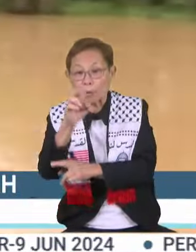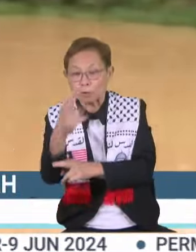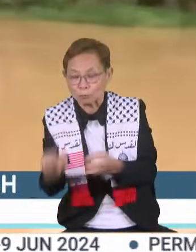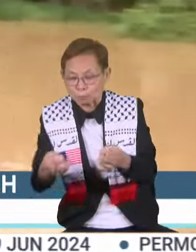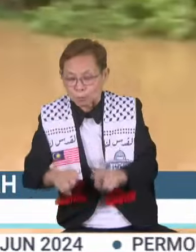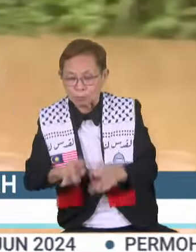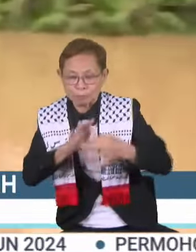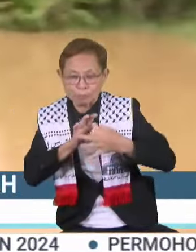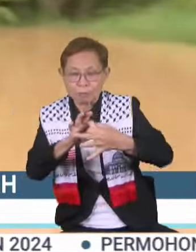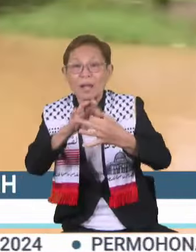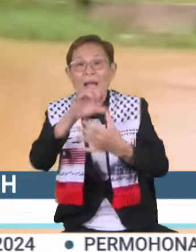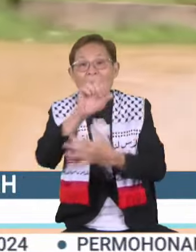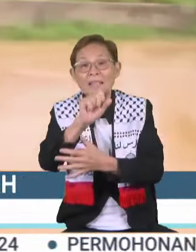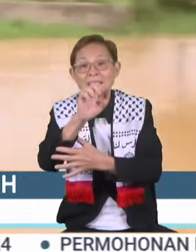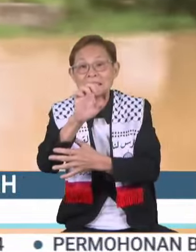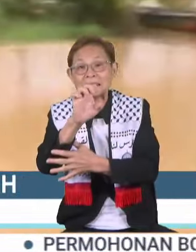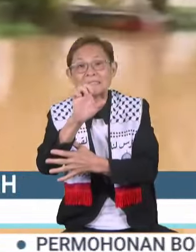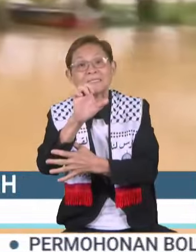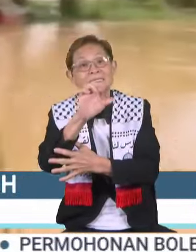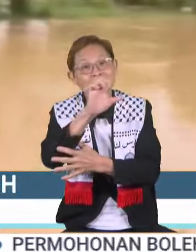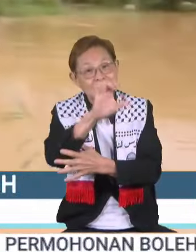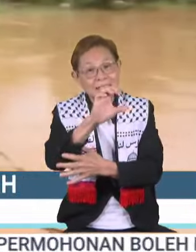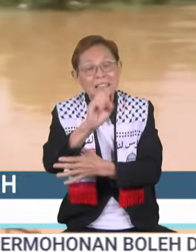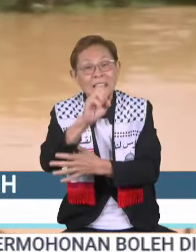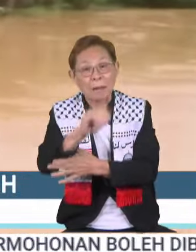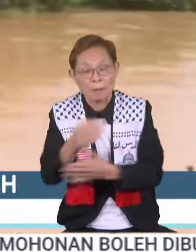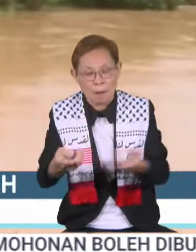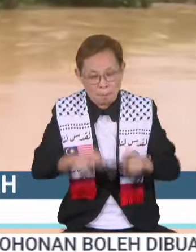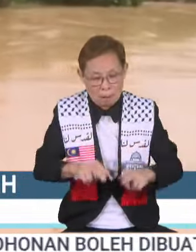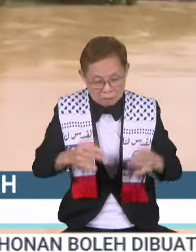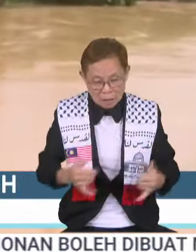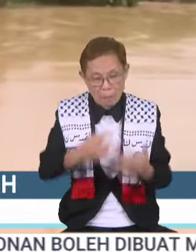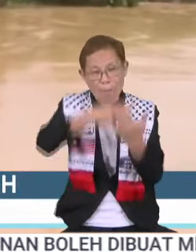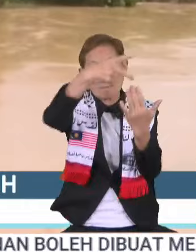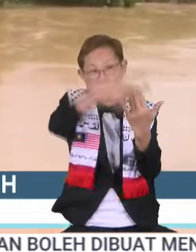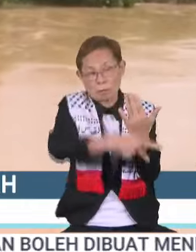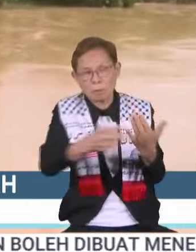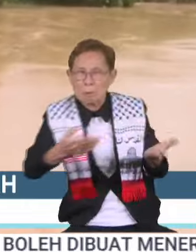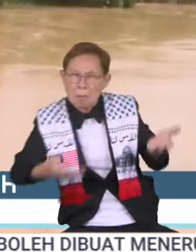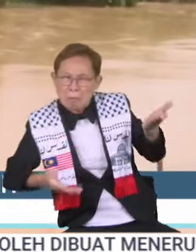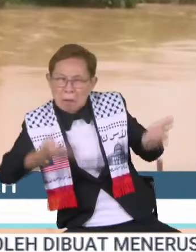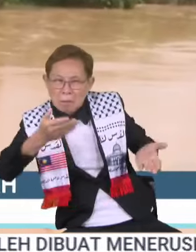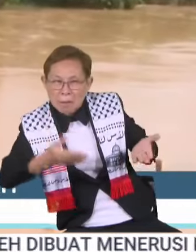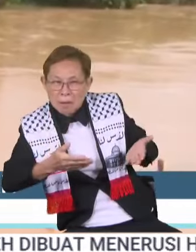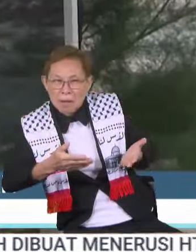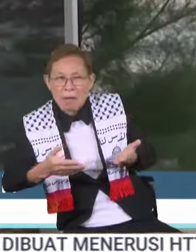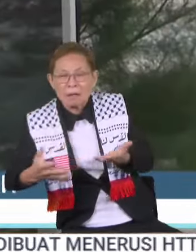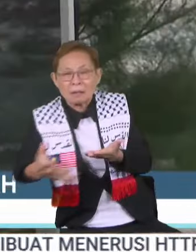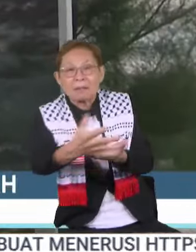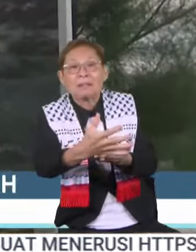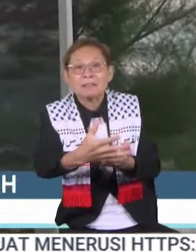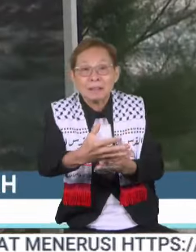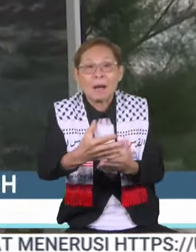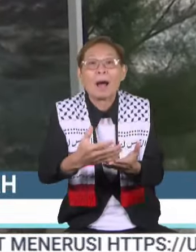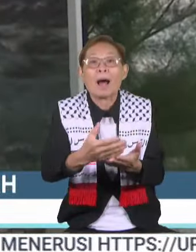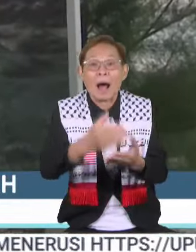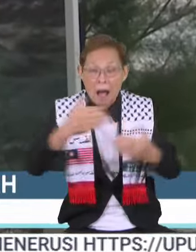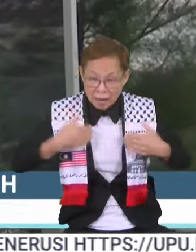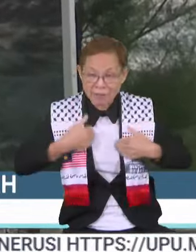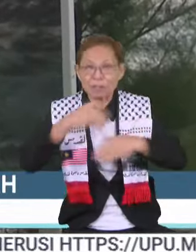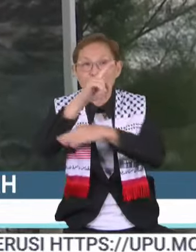berhubung kerjasama scem dengan GPS di metraai hari ini projek berkenaan dijangka mampu Jana lebih 20,000 peluang